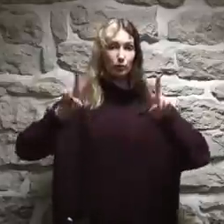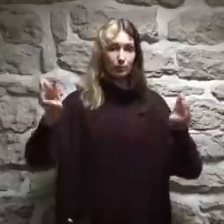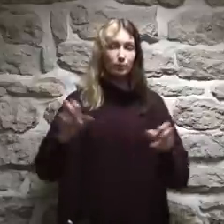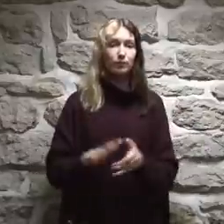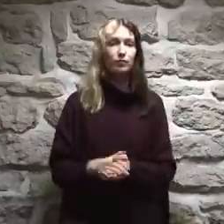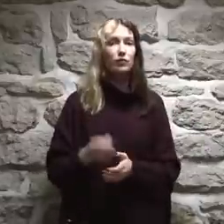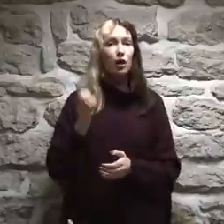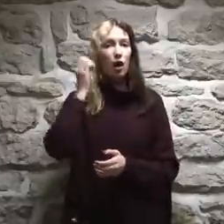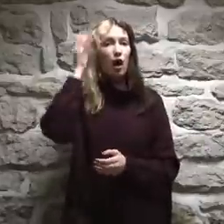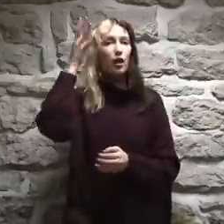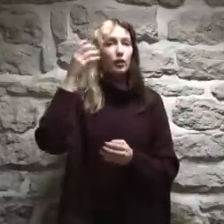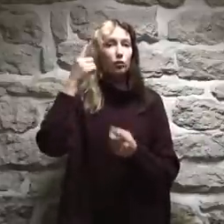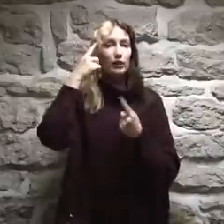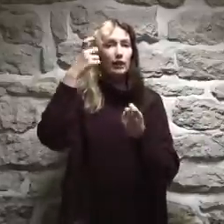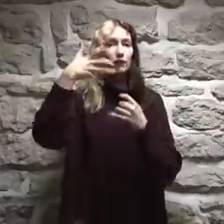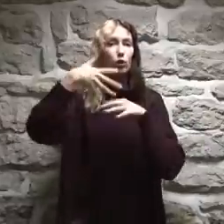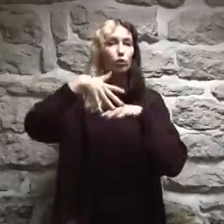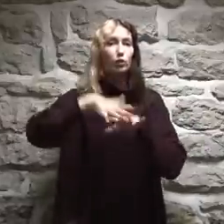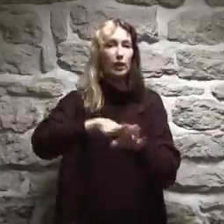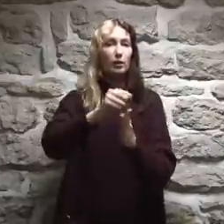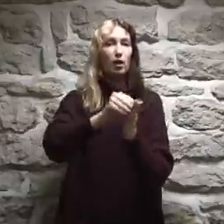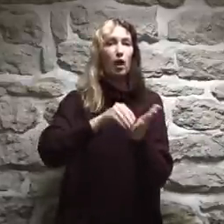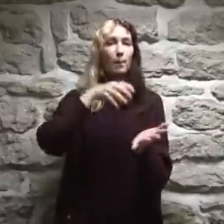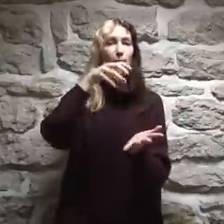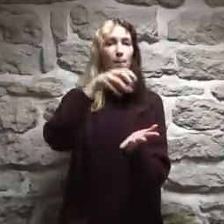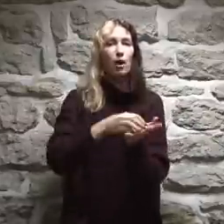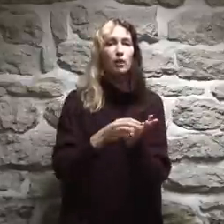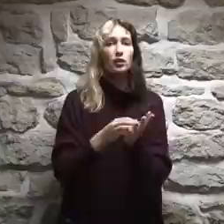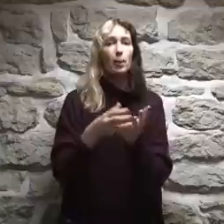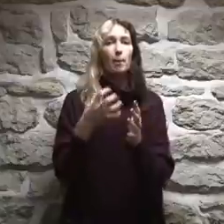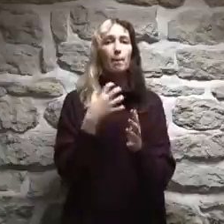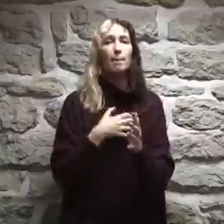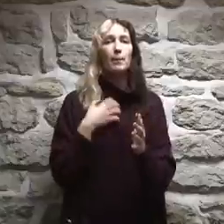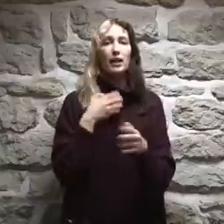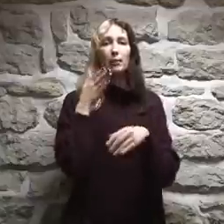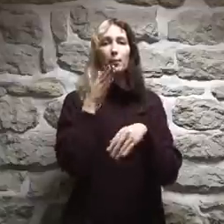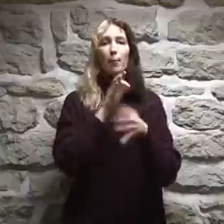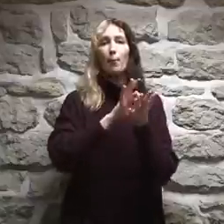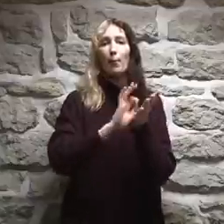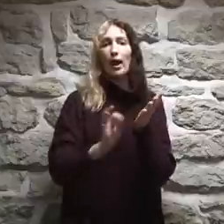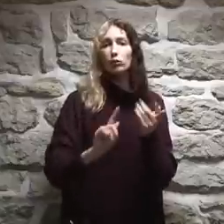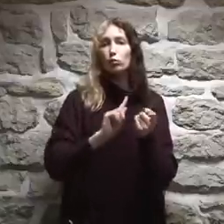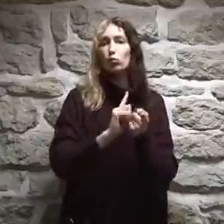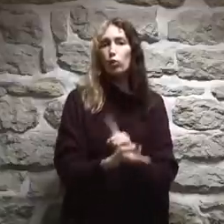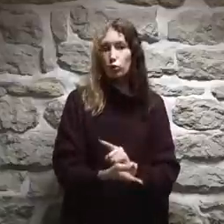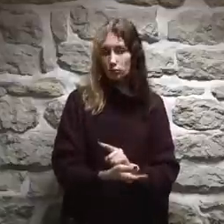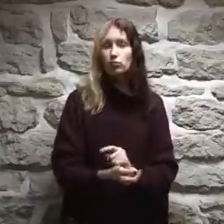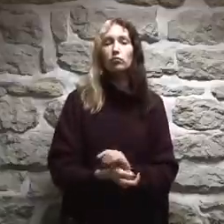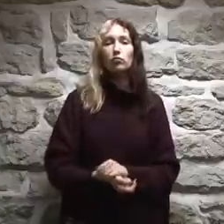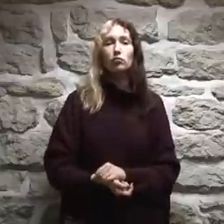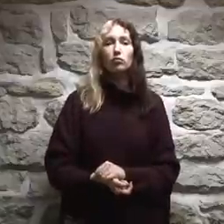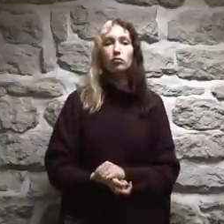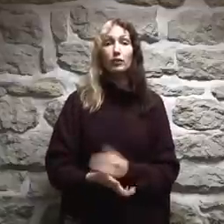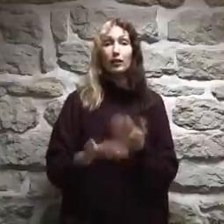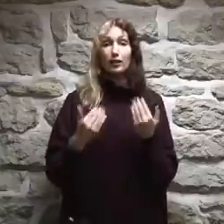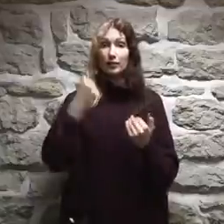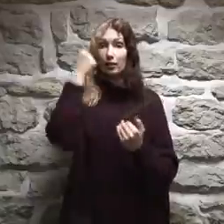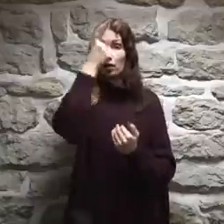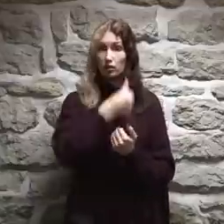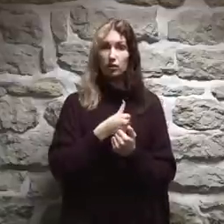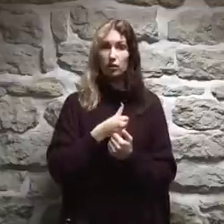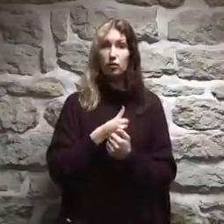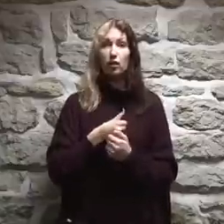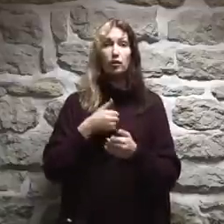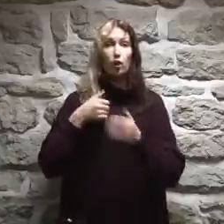hariduse infosüsteemi andmebaasi põhimäärust ja lihtsalt teadmiseks, et nüüd sellel aastal, kes